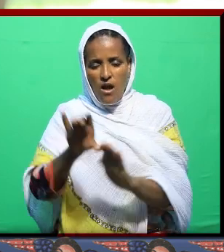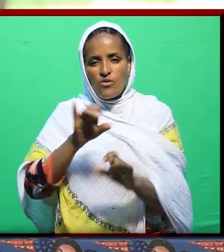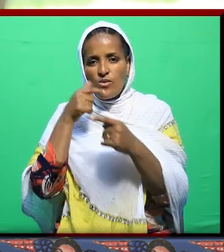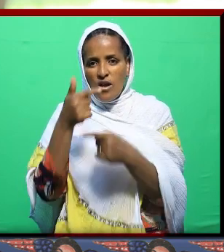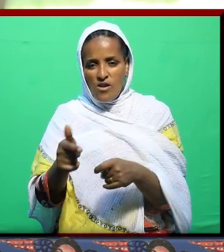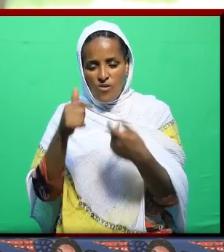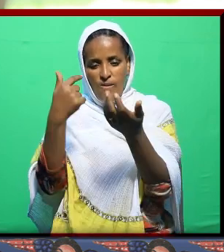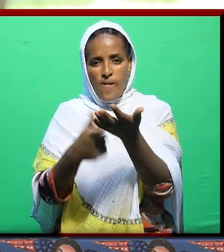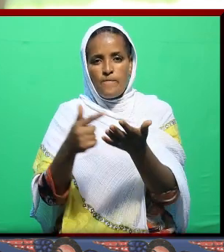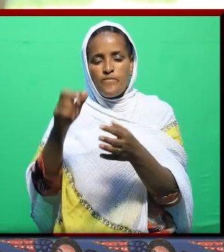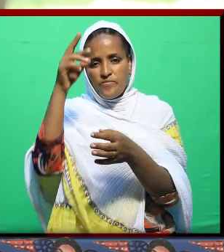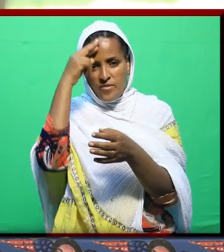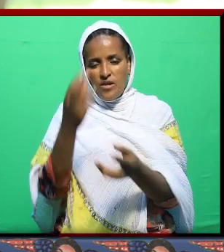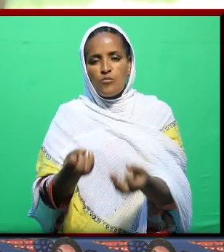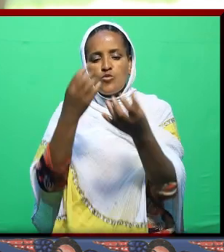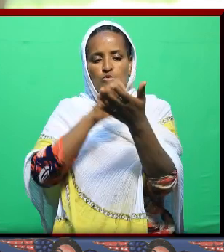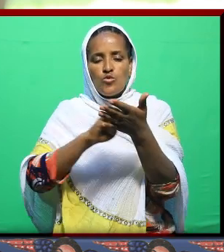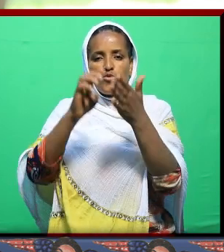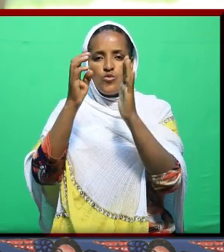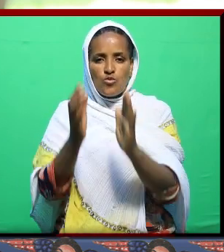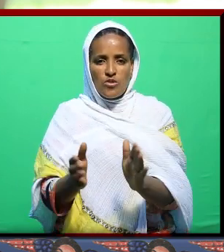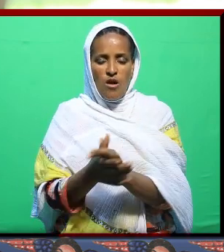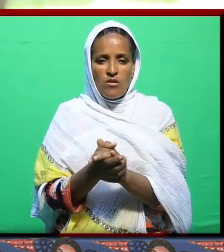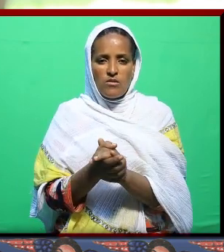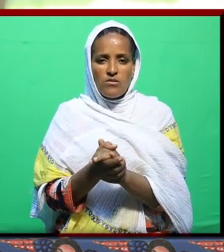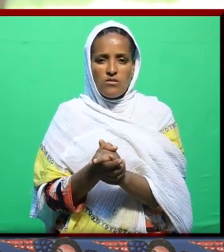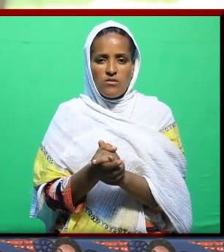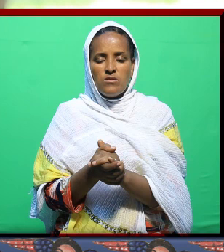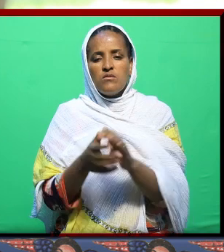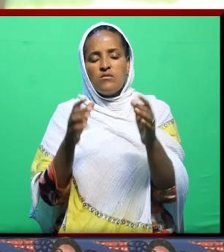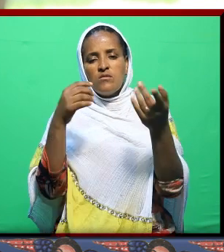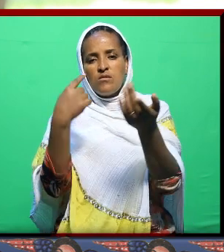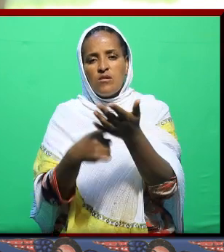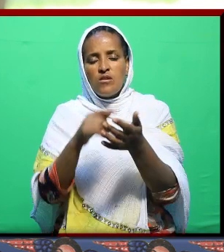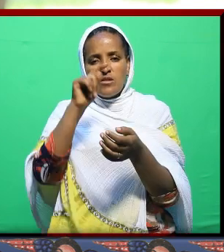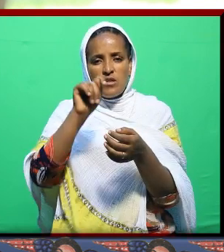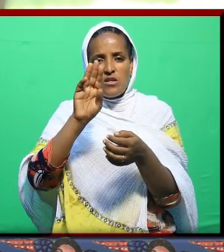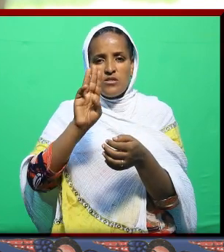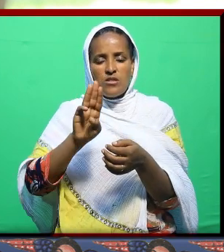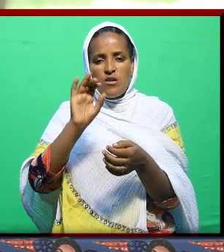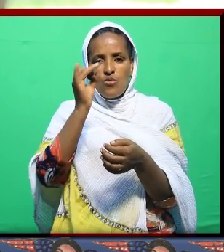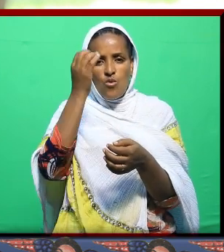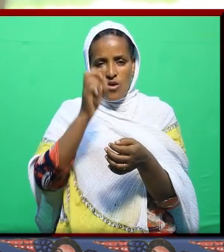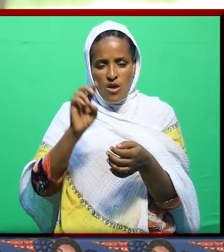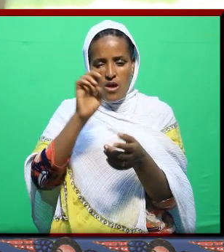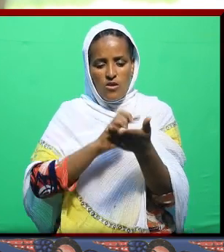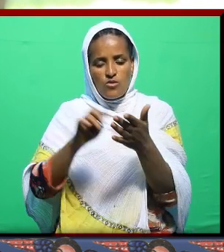አድርገው ይናገራሉ ለዚህም ብዙ ቅዱሳኖች መኮንነ